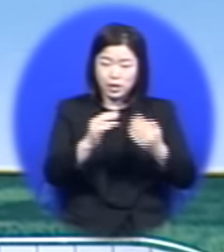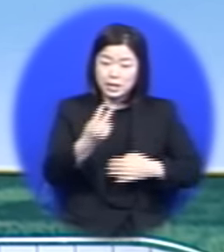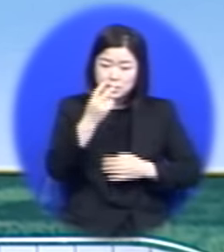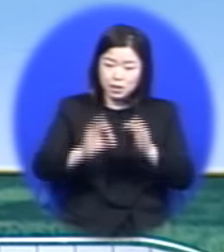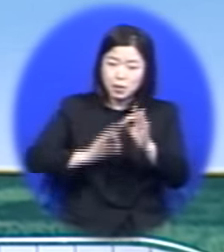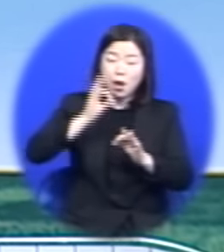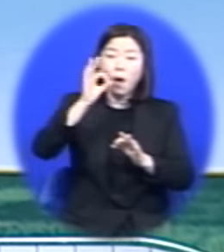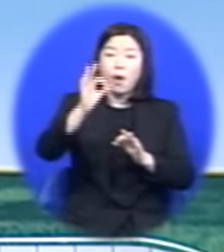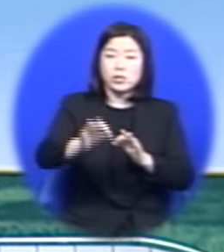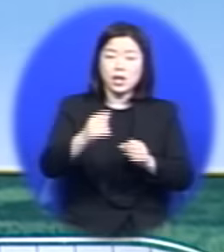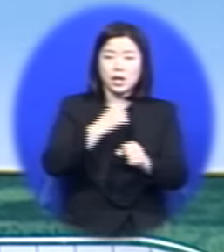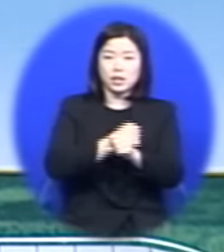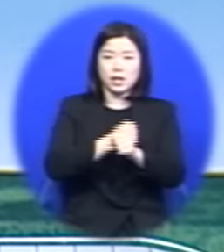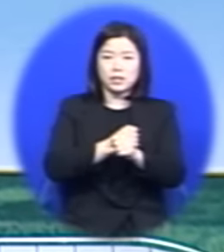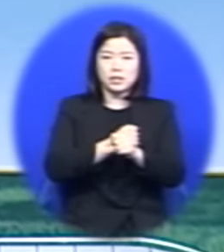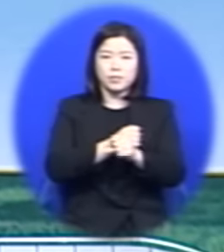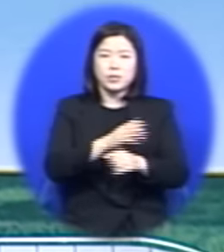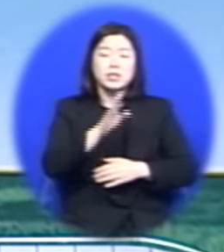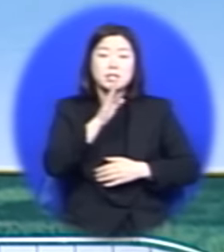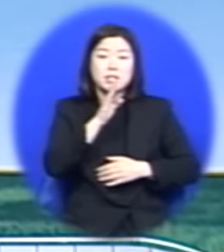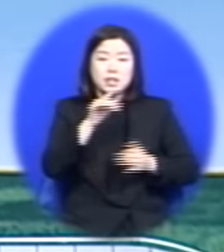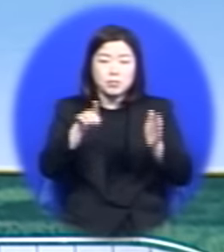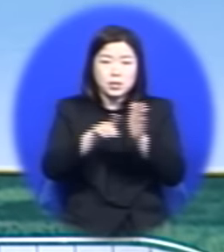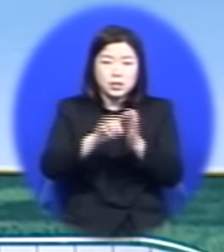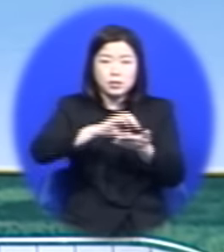대한 신빙성 있는 증거는 하나도 없다.